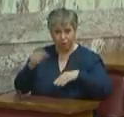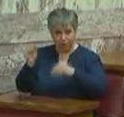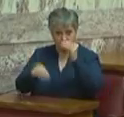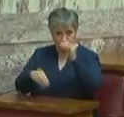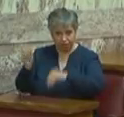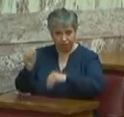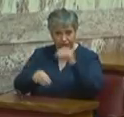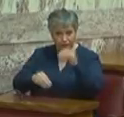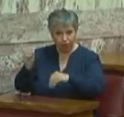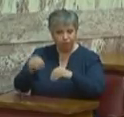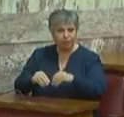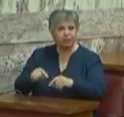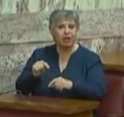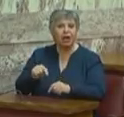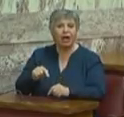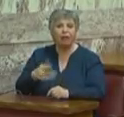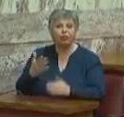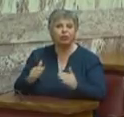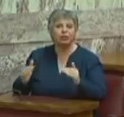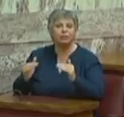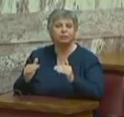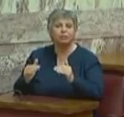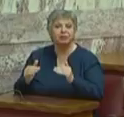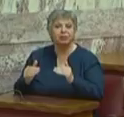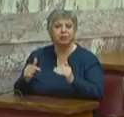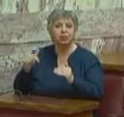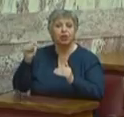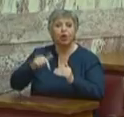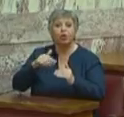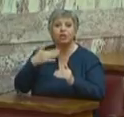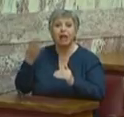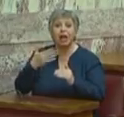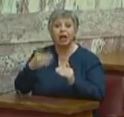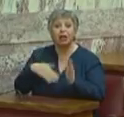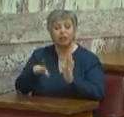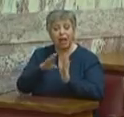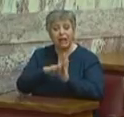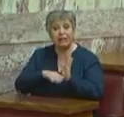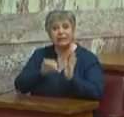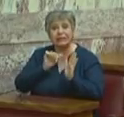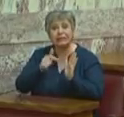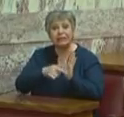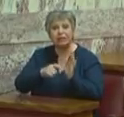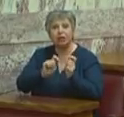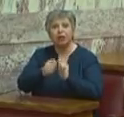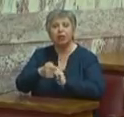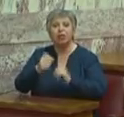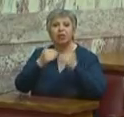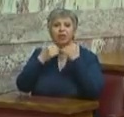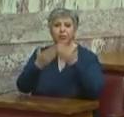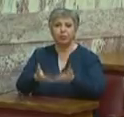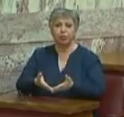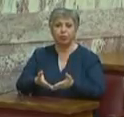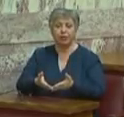αυτό ισοδυναμεί με ακύρωση της συνταγματικής αναθεώρησης και επιβεβαίωση στο